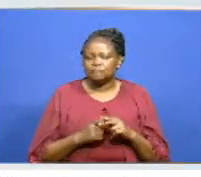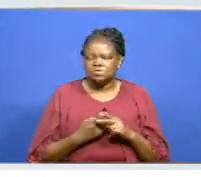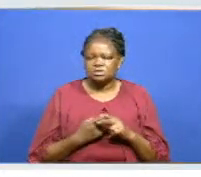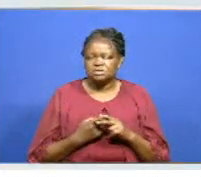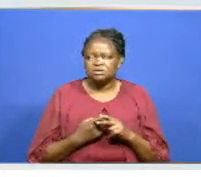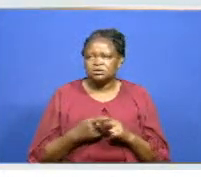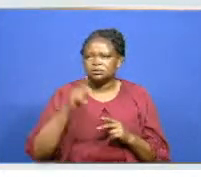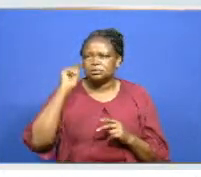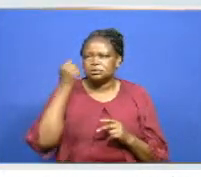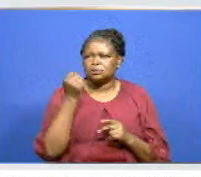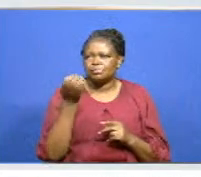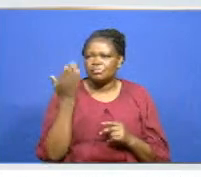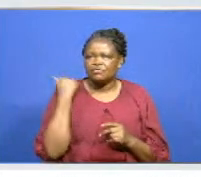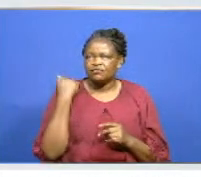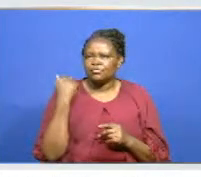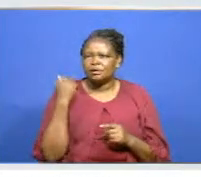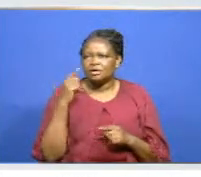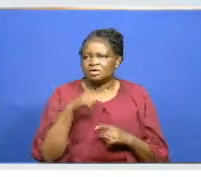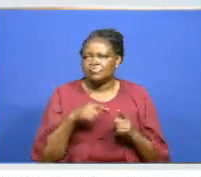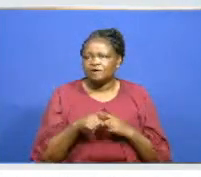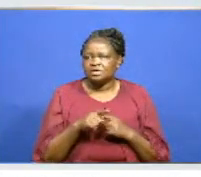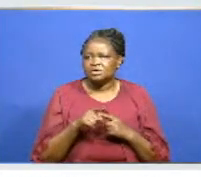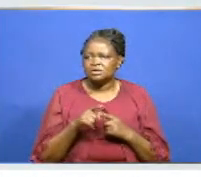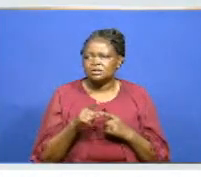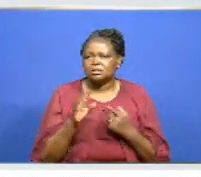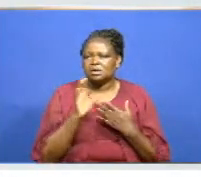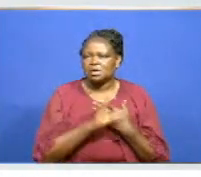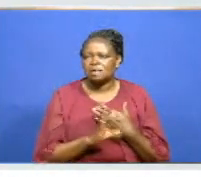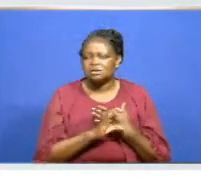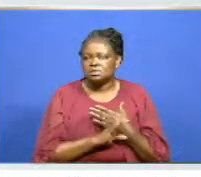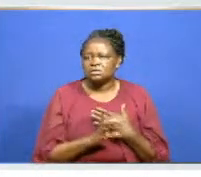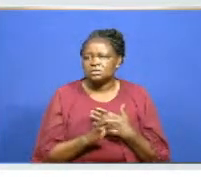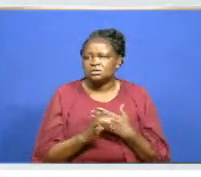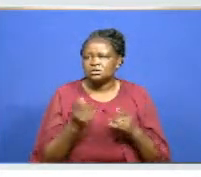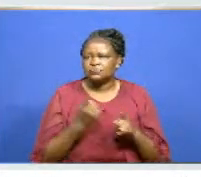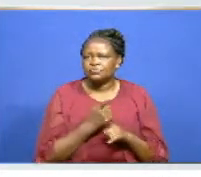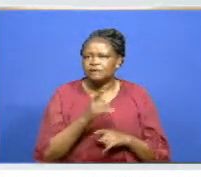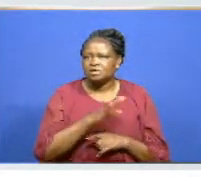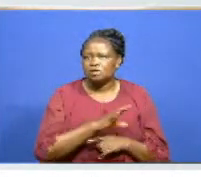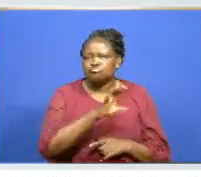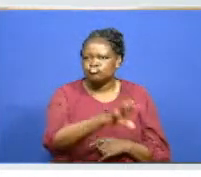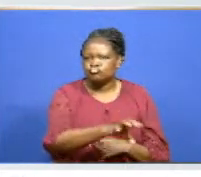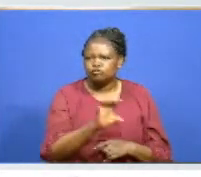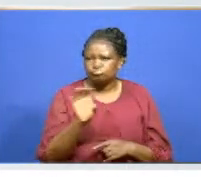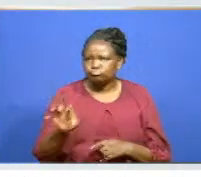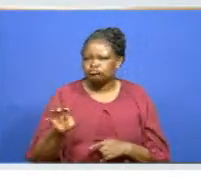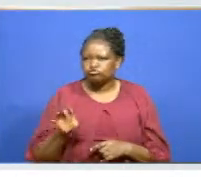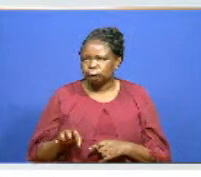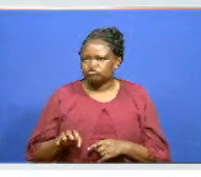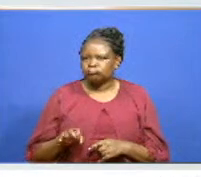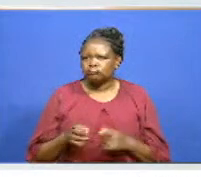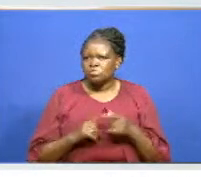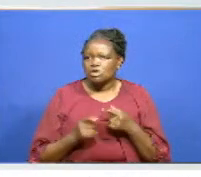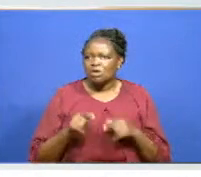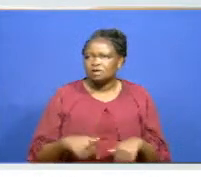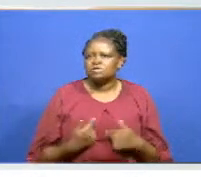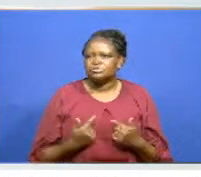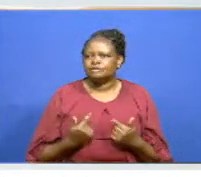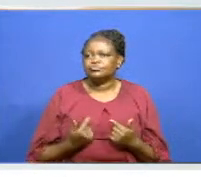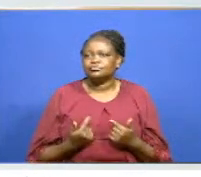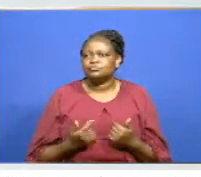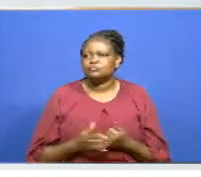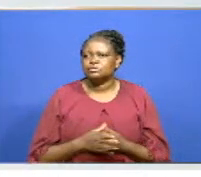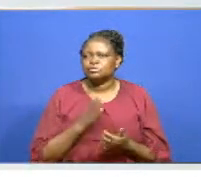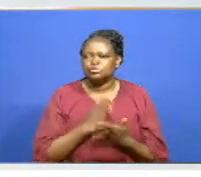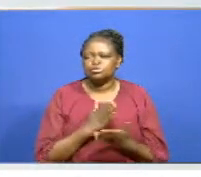Kenya ilikuwa imegawanya nchi katika maeneo 8, na ilikuwa ni kawaida ya sisi kuweza kutunga na kuweza kuendeleza